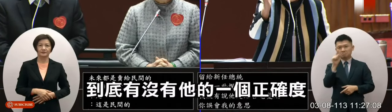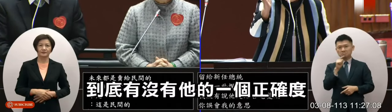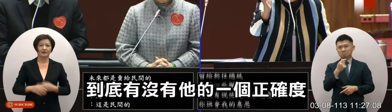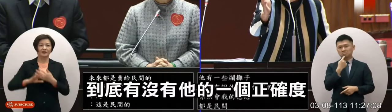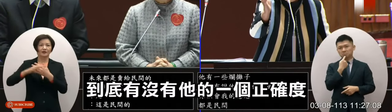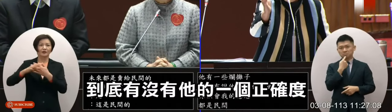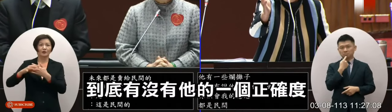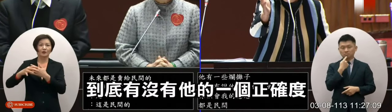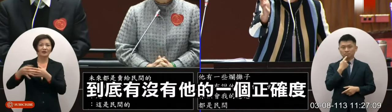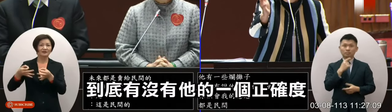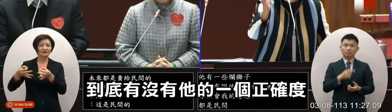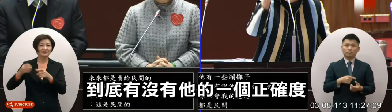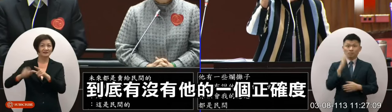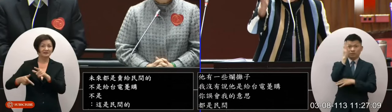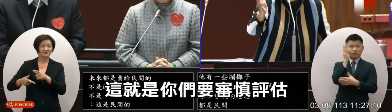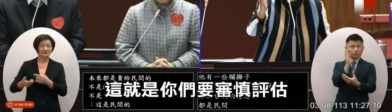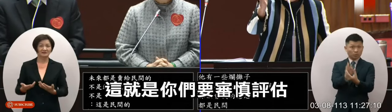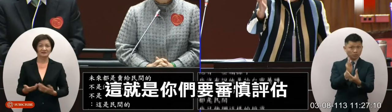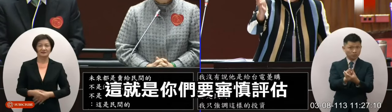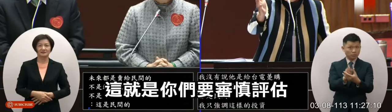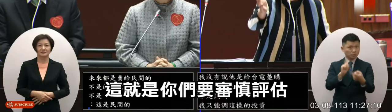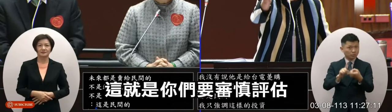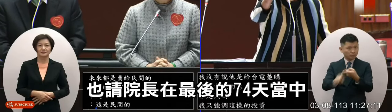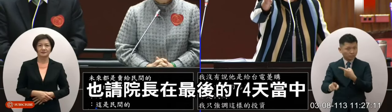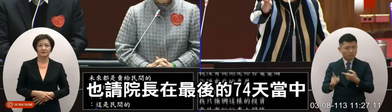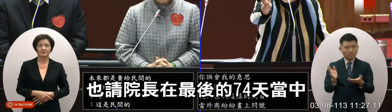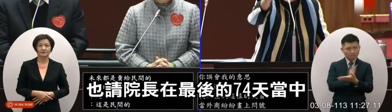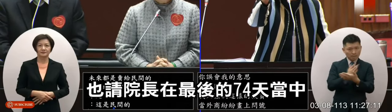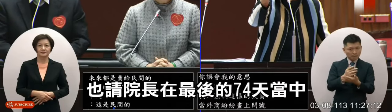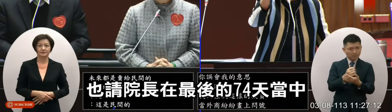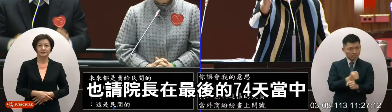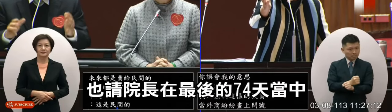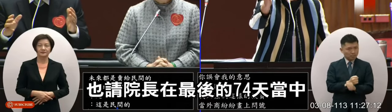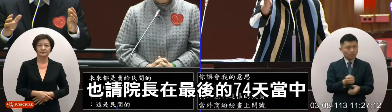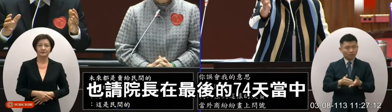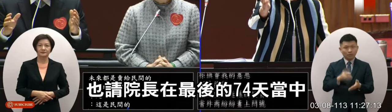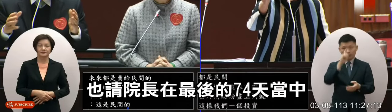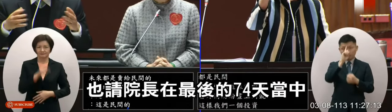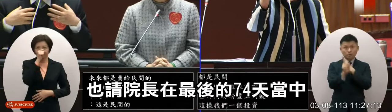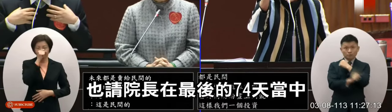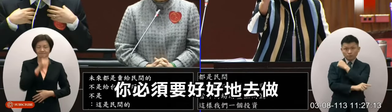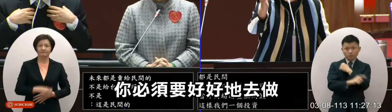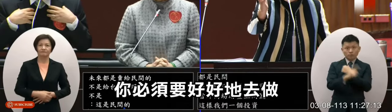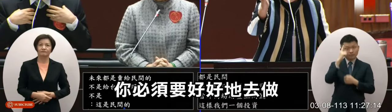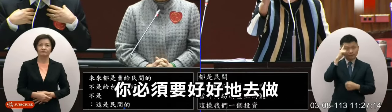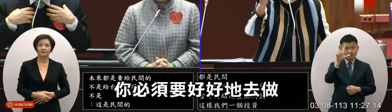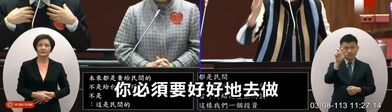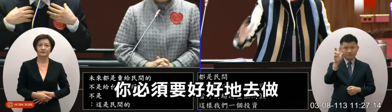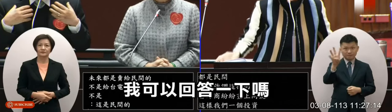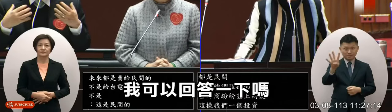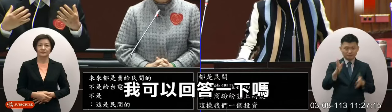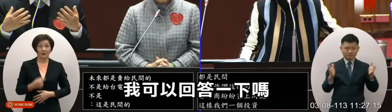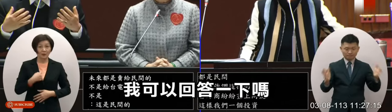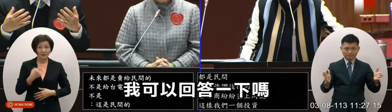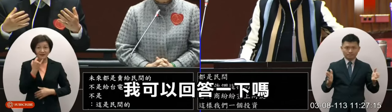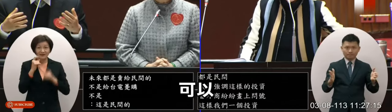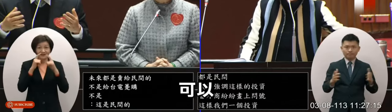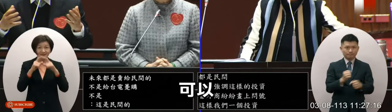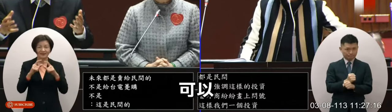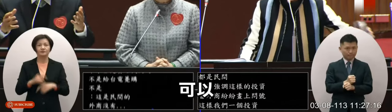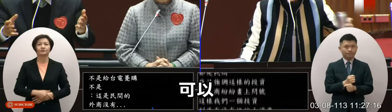到底有没有它的一个正确度，这是你们要审慎评估。也请院长在最后的74天当中，你必须要好好的去做。 我可以回答一下